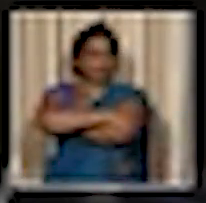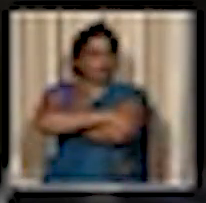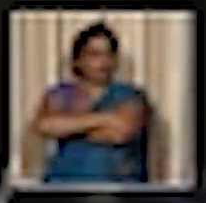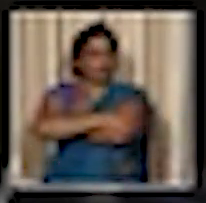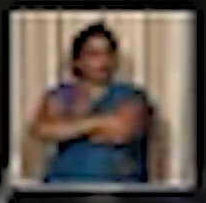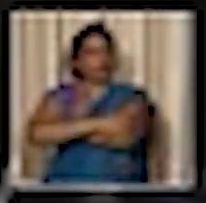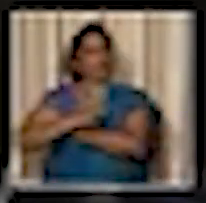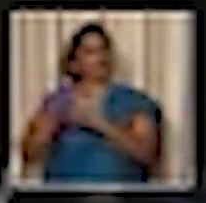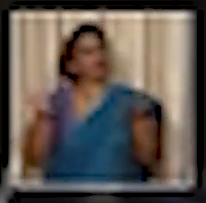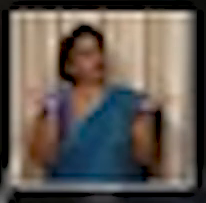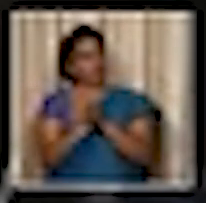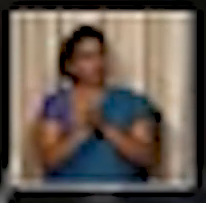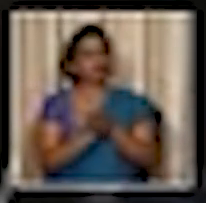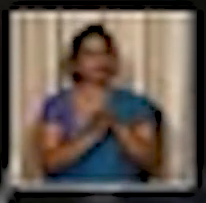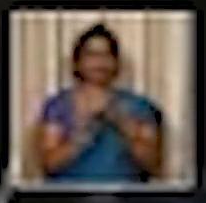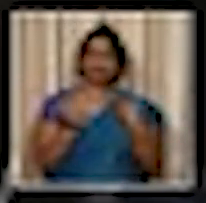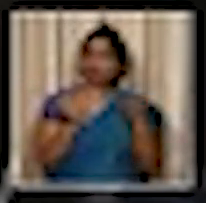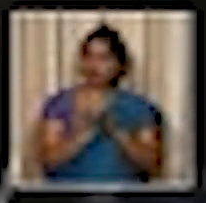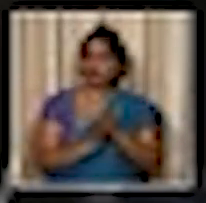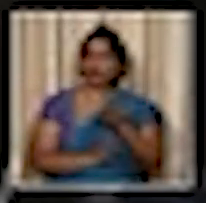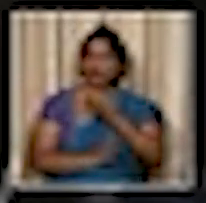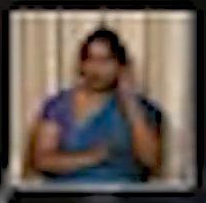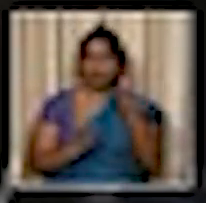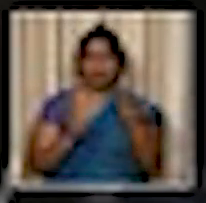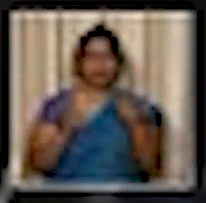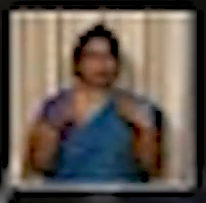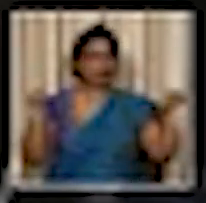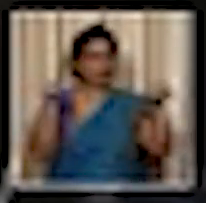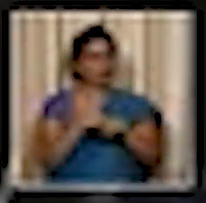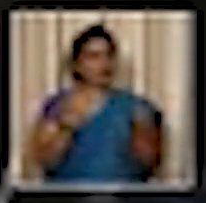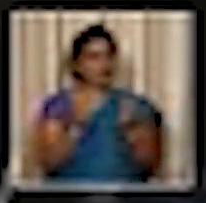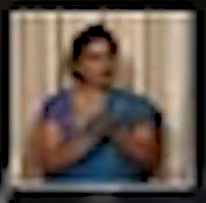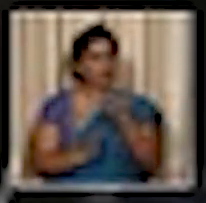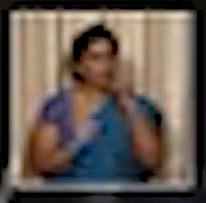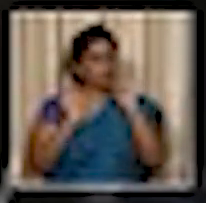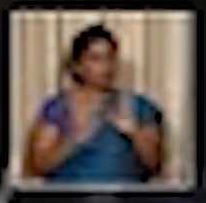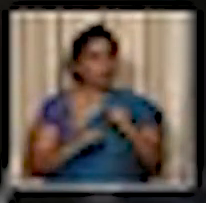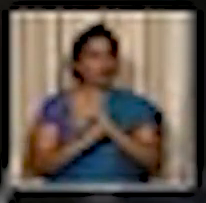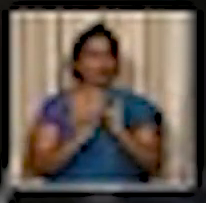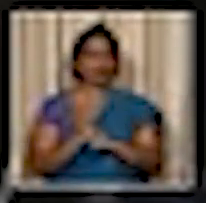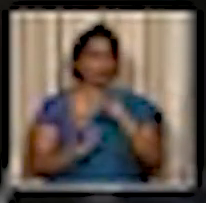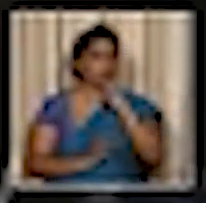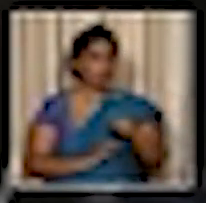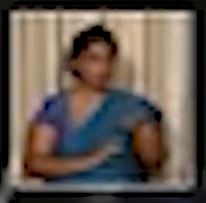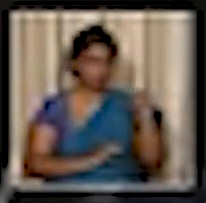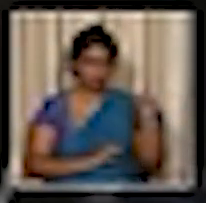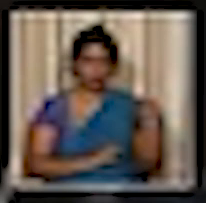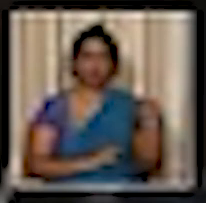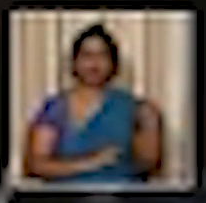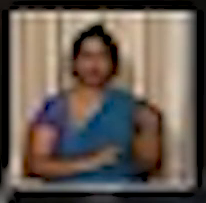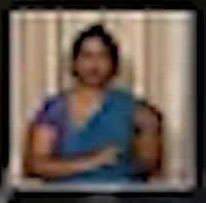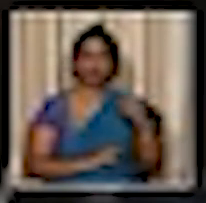සමත මණ්ඩලයකින් පවා සමතය කළ හැකිව තිබූ බවත් සඳහන් කරයි. ඒත් ගාල්ල මහේස්ත්‍රාත්වරයා